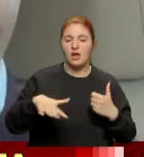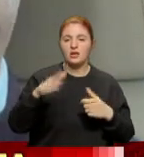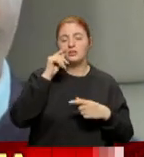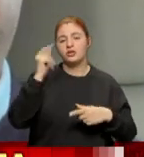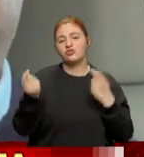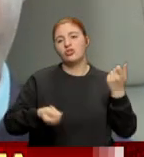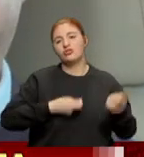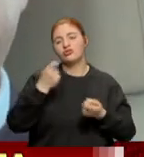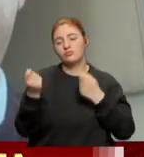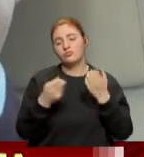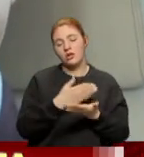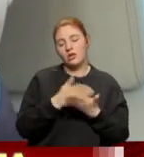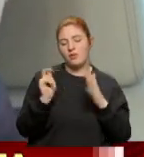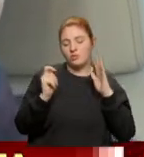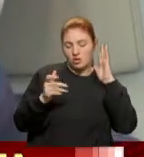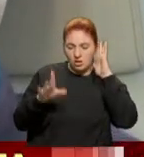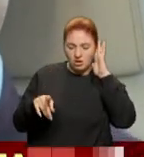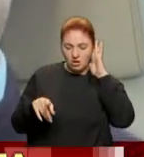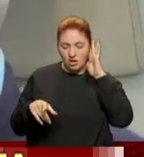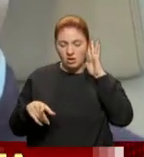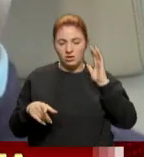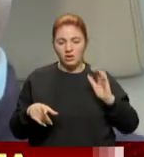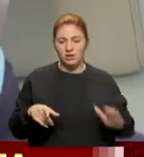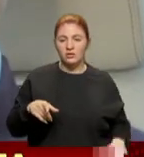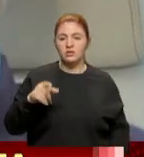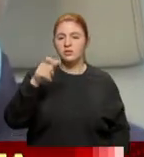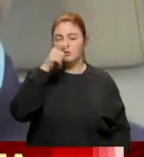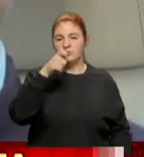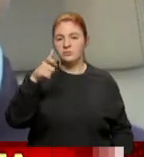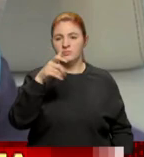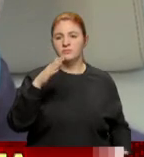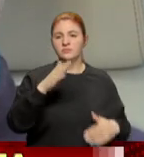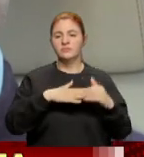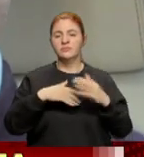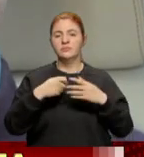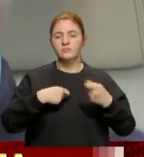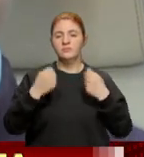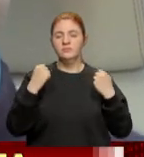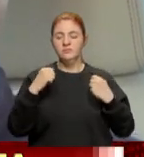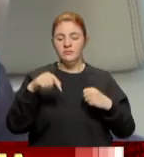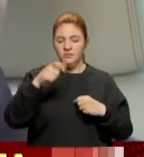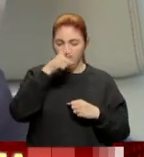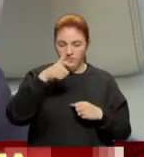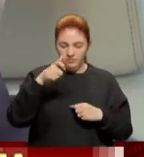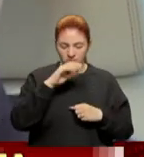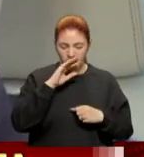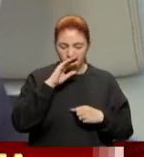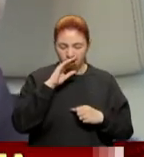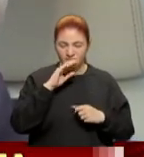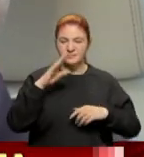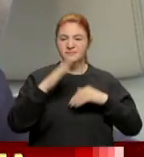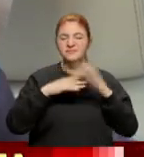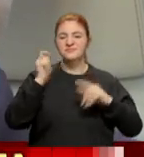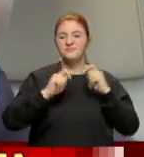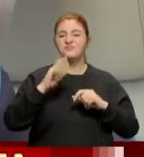insanlar çalışmalarını yürütmek zorunda kalıyorlar. Türkiye inşaat sektörü güçlü bir ülke. Şu anda Türkiye'deki şantiye